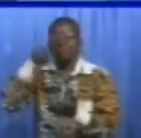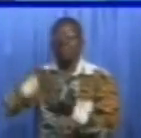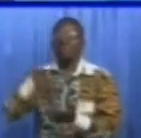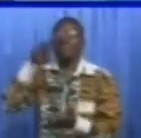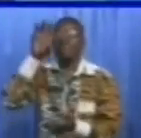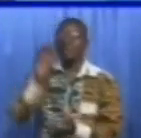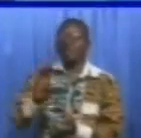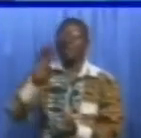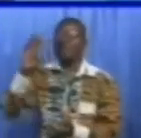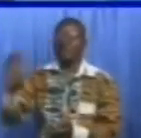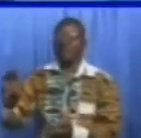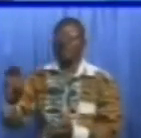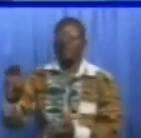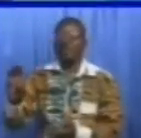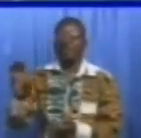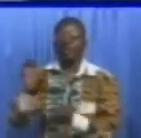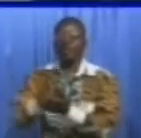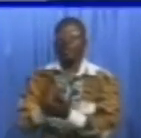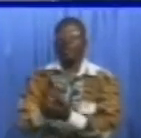1966.